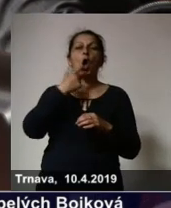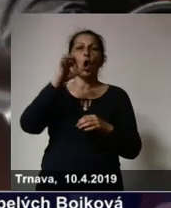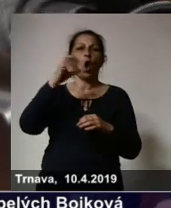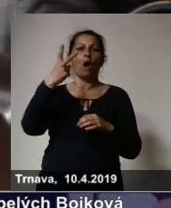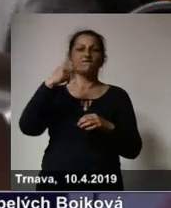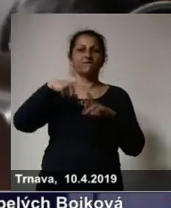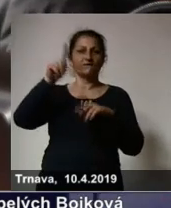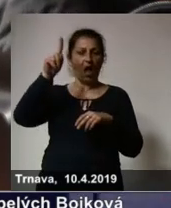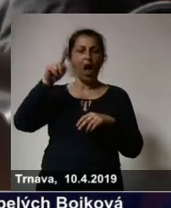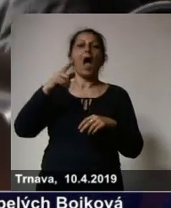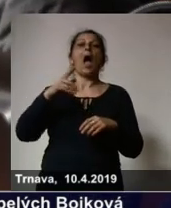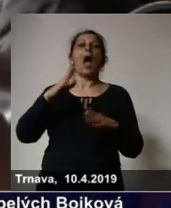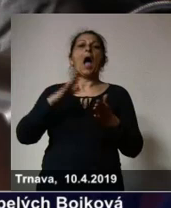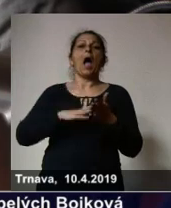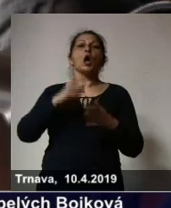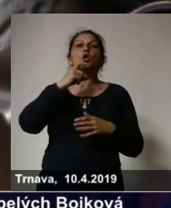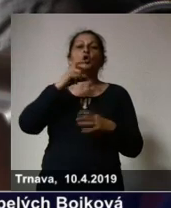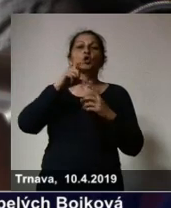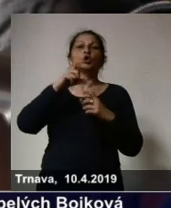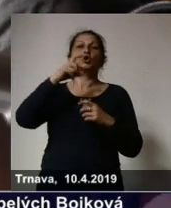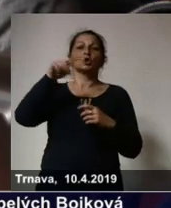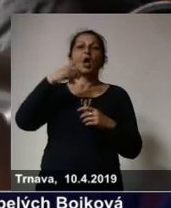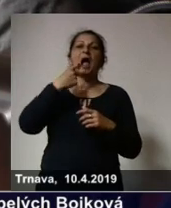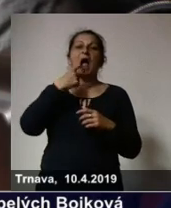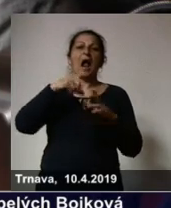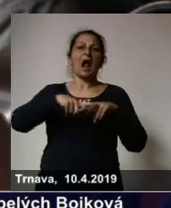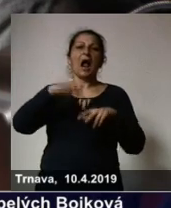Škápikovú. Dovolujem si vás teda požiadať